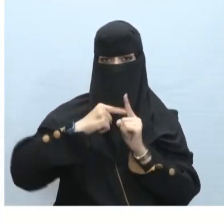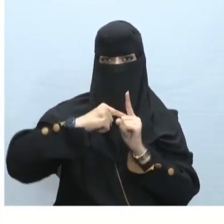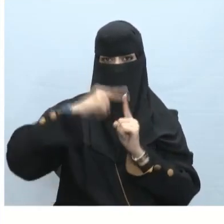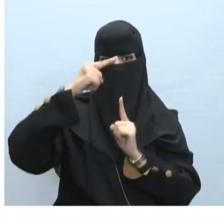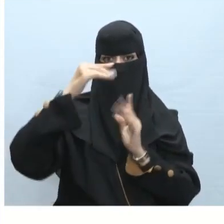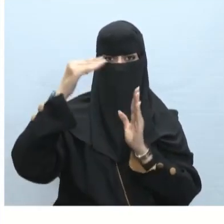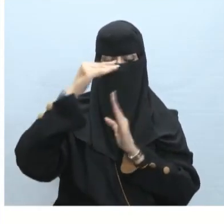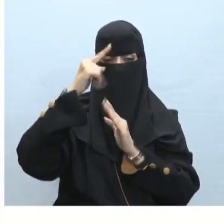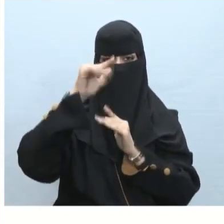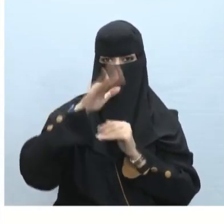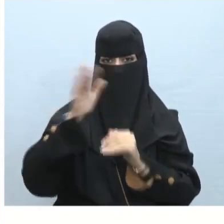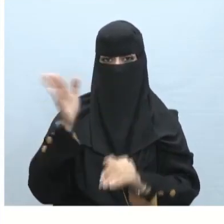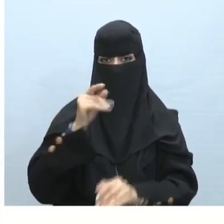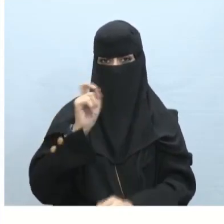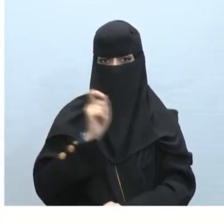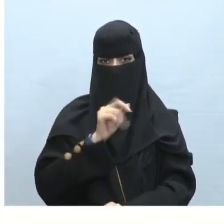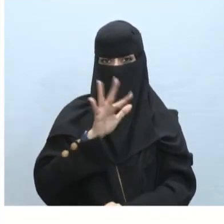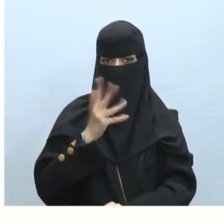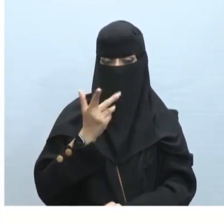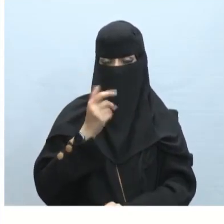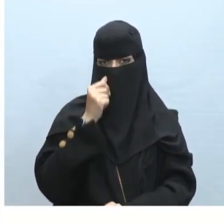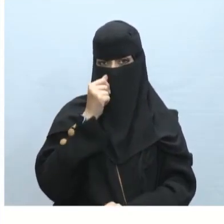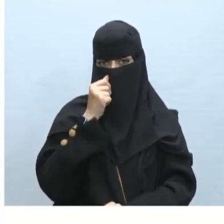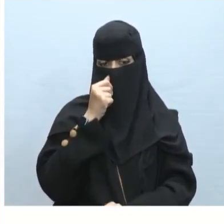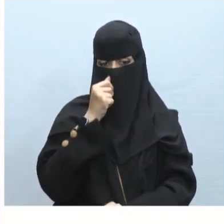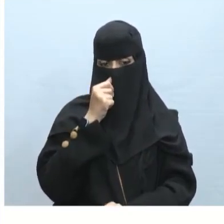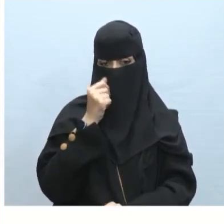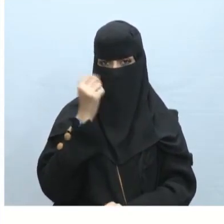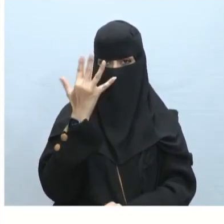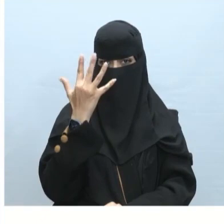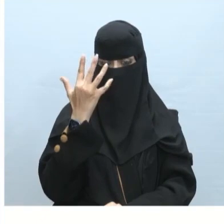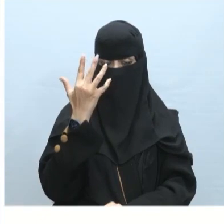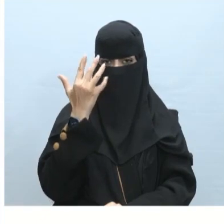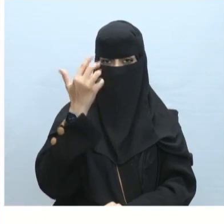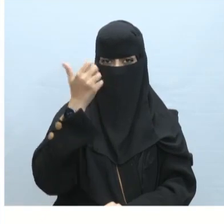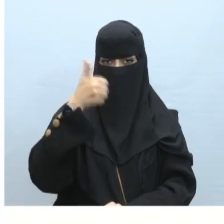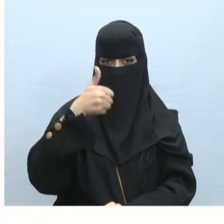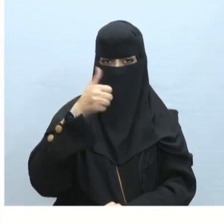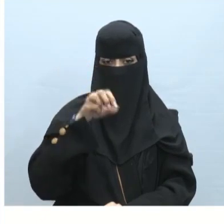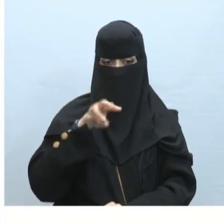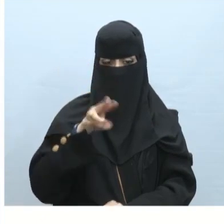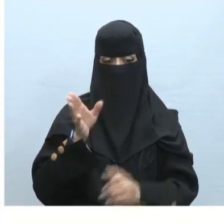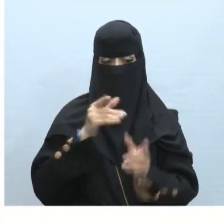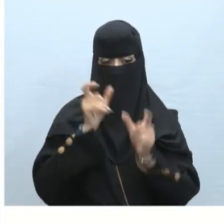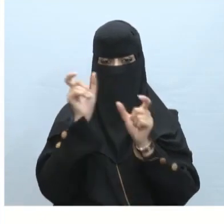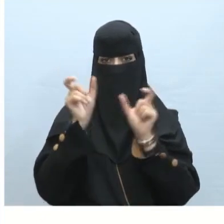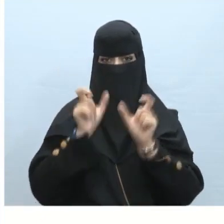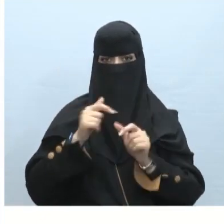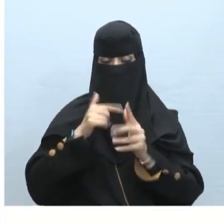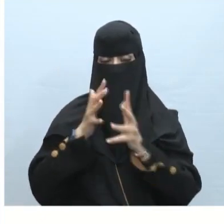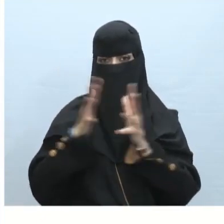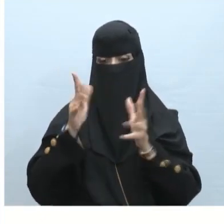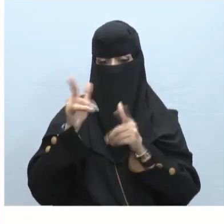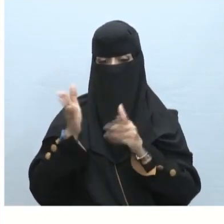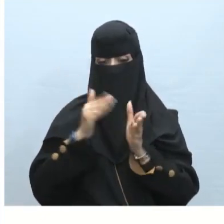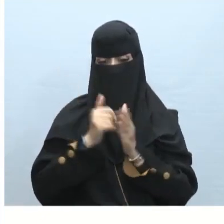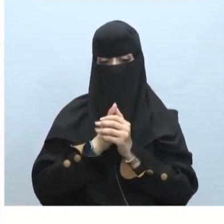الحد الاقصى نقوم بكتابه 65 الف في الوحدات الكبرى